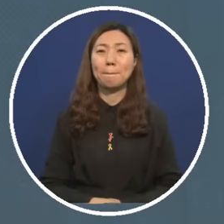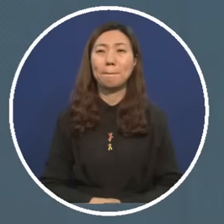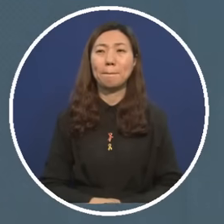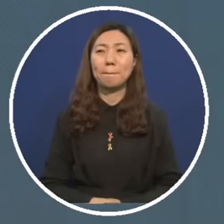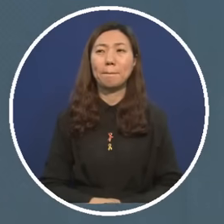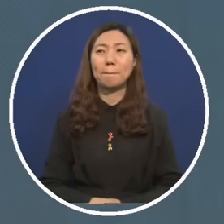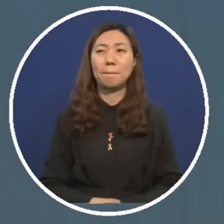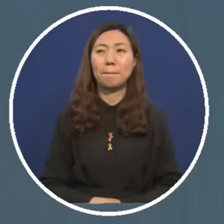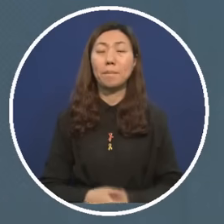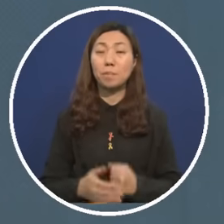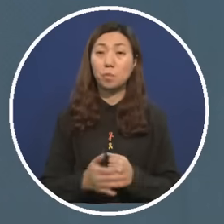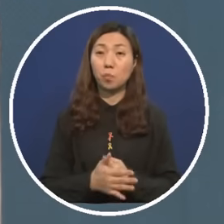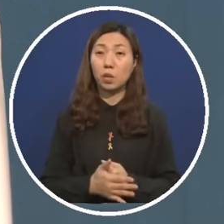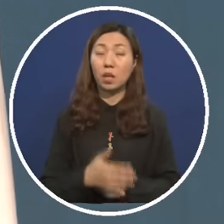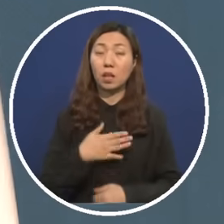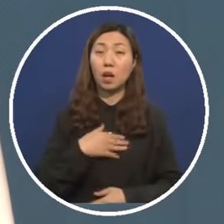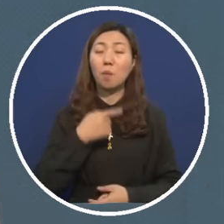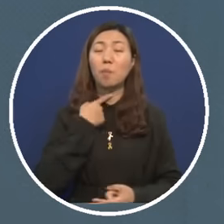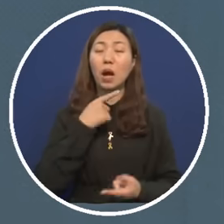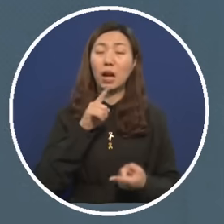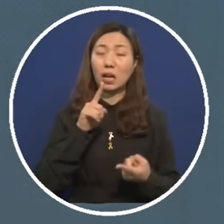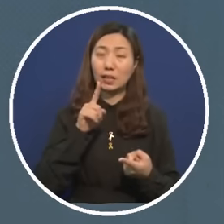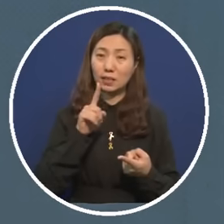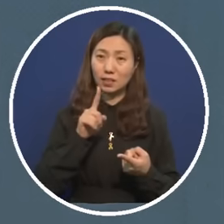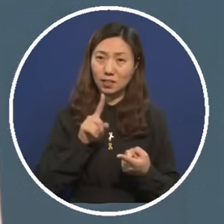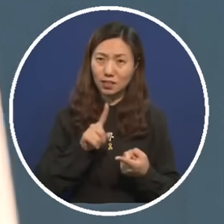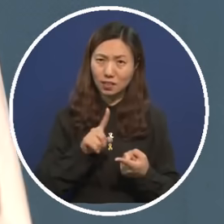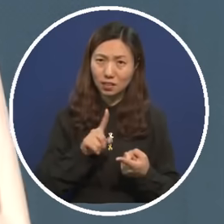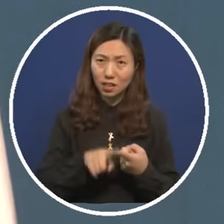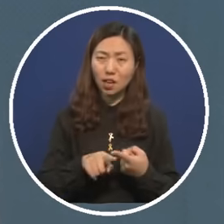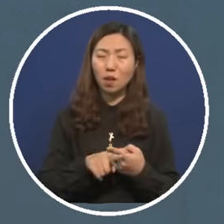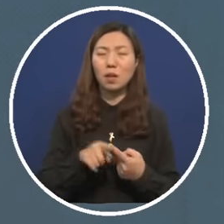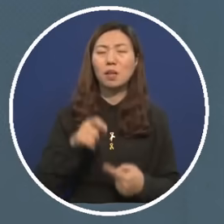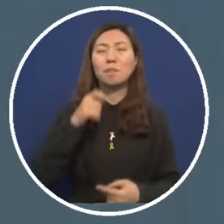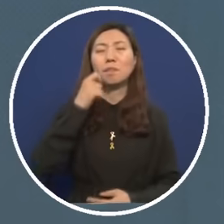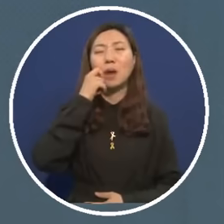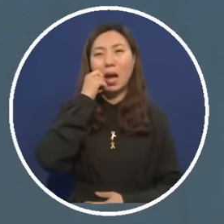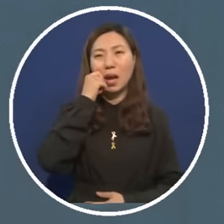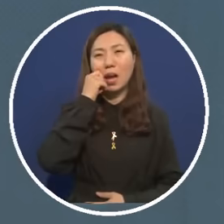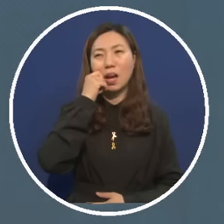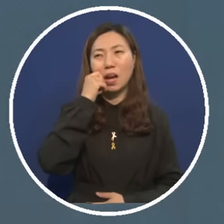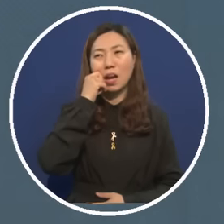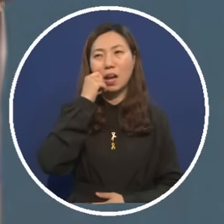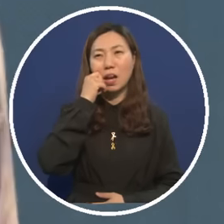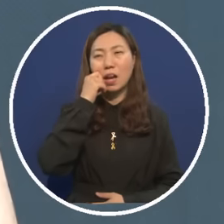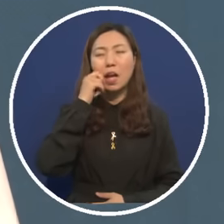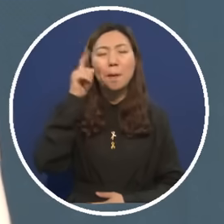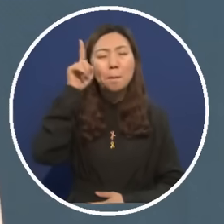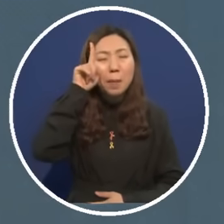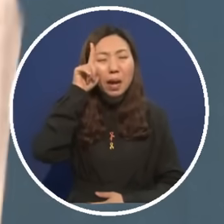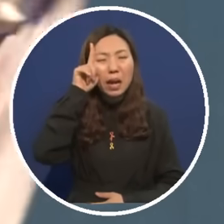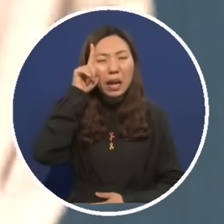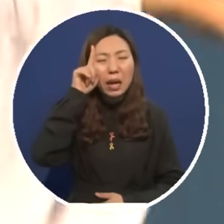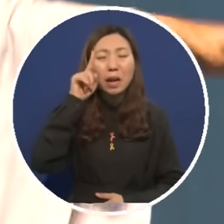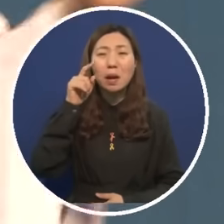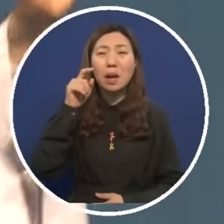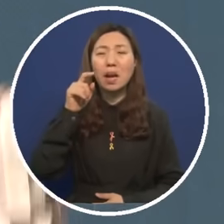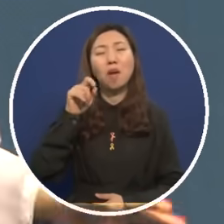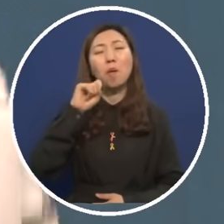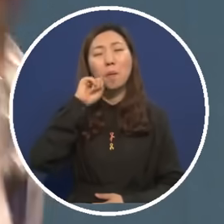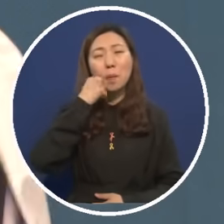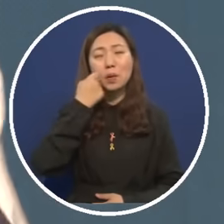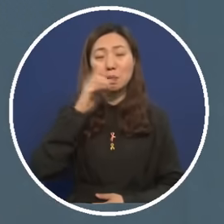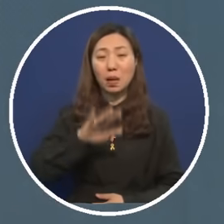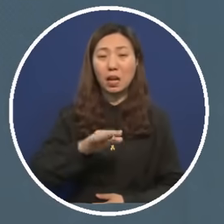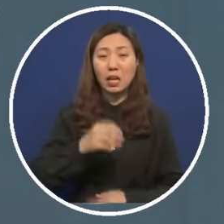그러니까 이거를 내가 원하는 데서는 안 돼요. 내 원하는 만큼 안 되지만 이거를 이제 버리고